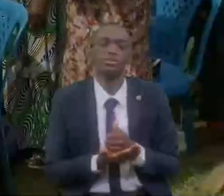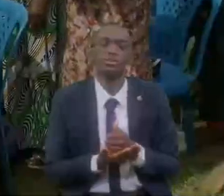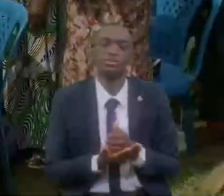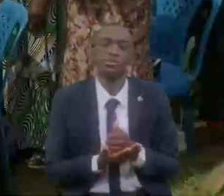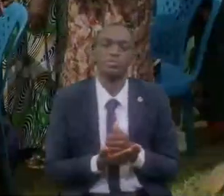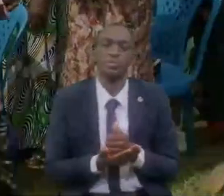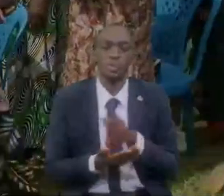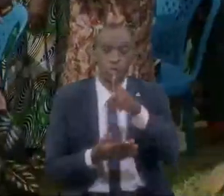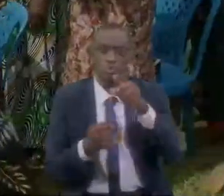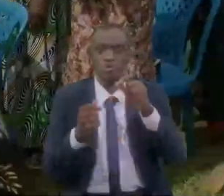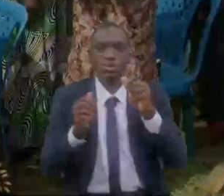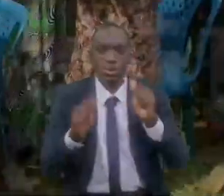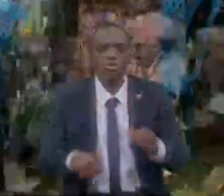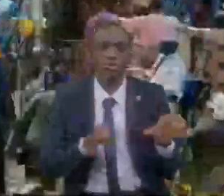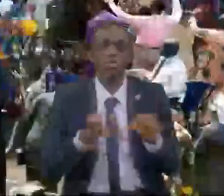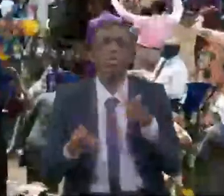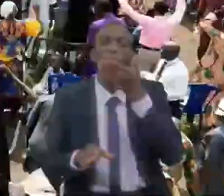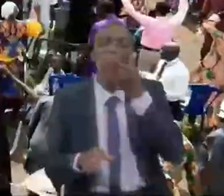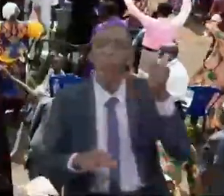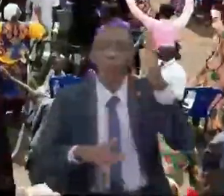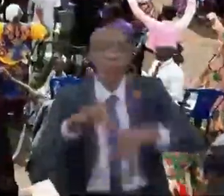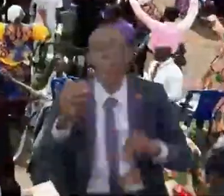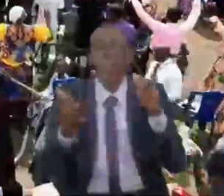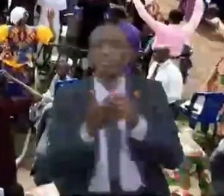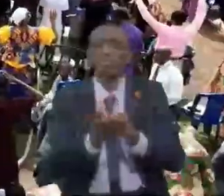Vous pouvez donner meilleur amen que ça.